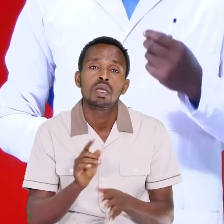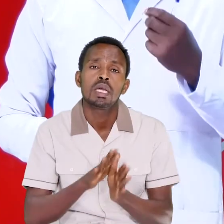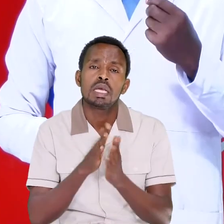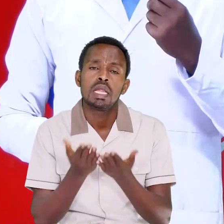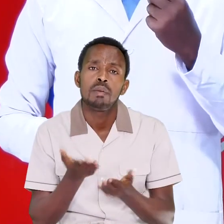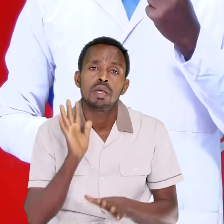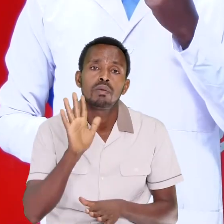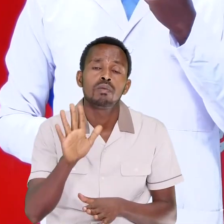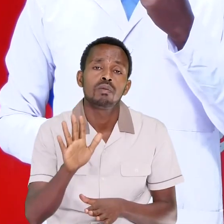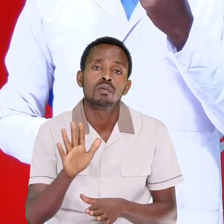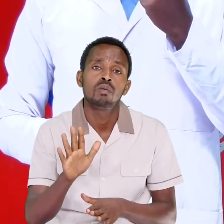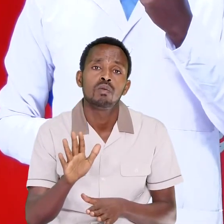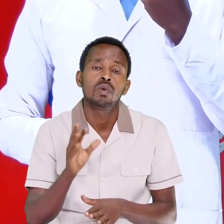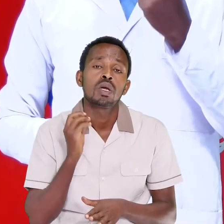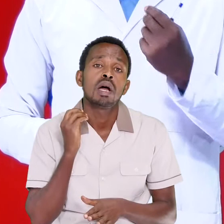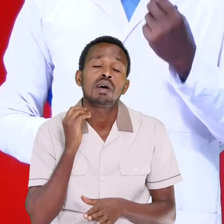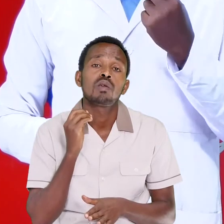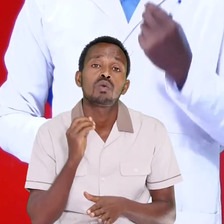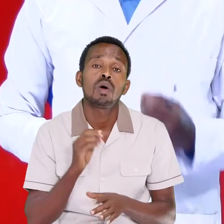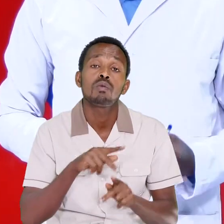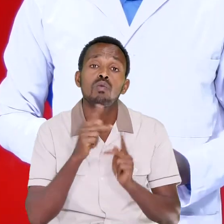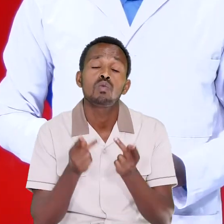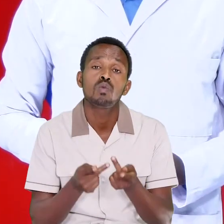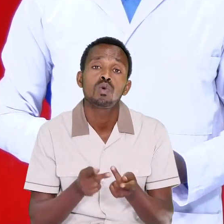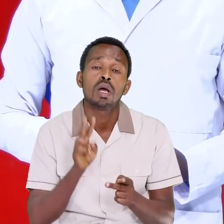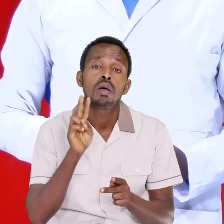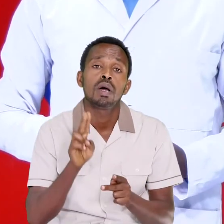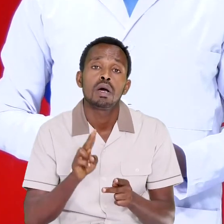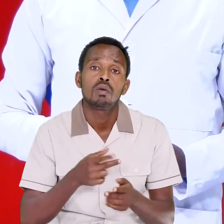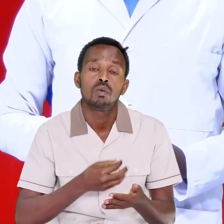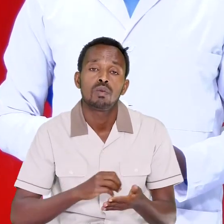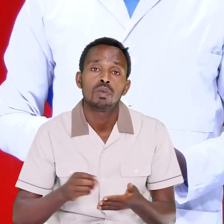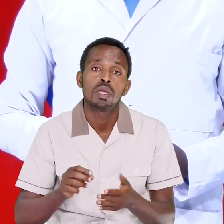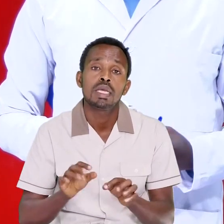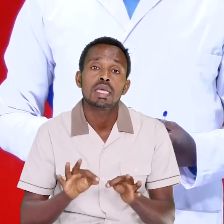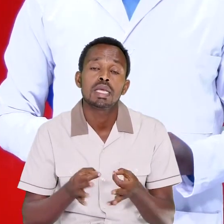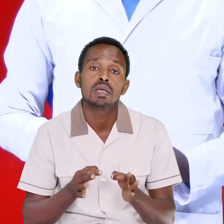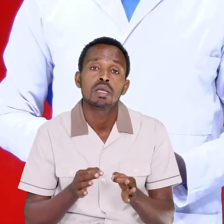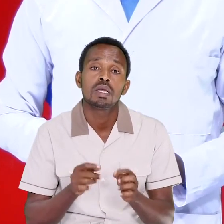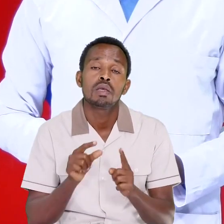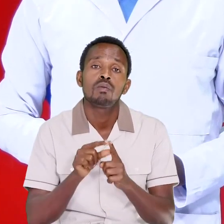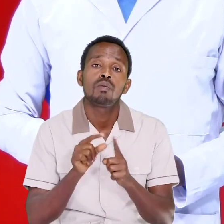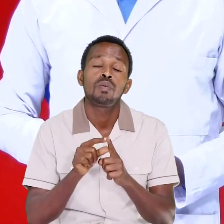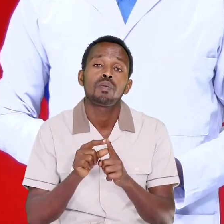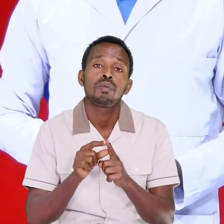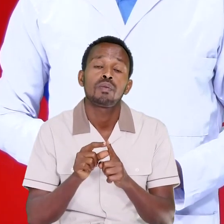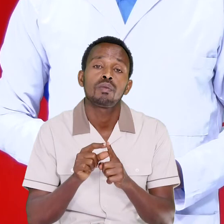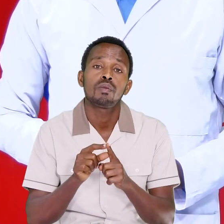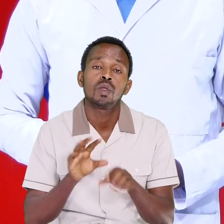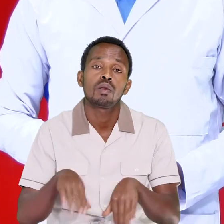kitaabilee keessan kitaaba afaan Oromoo kutaa 2 dubbisuudhaan hiika jechoota isiniif